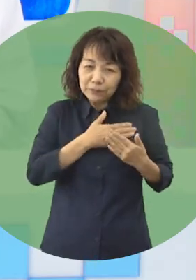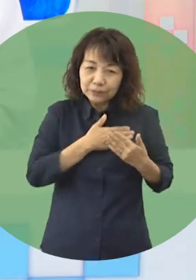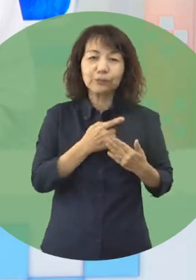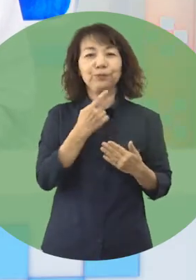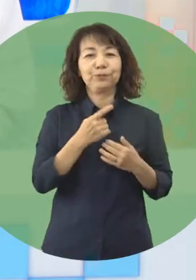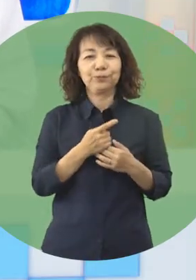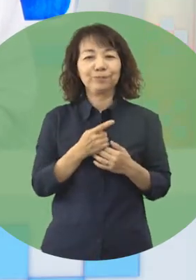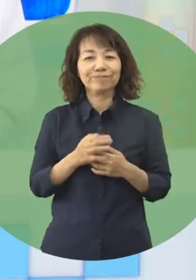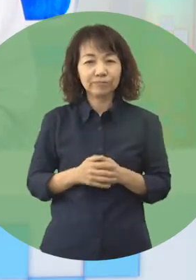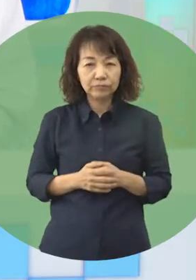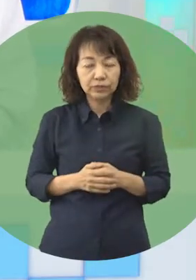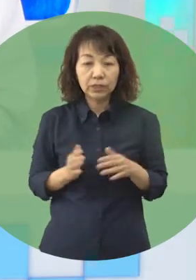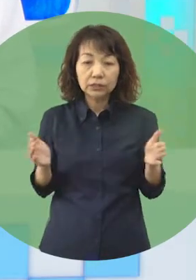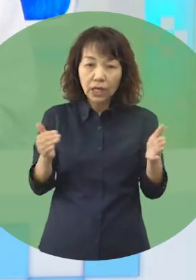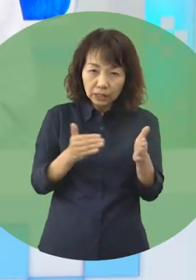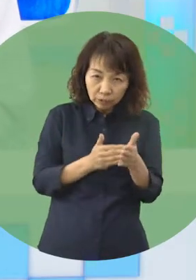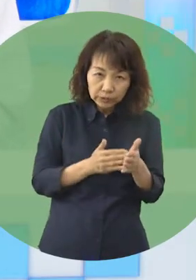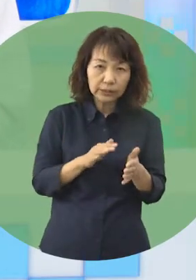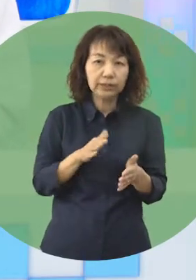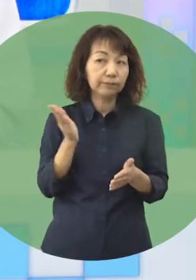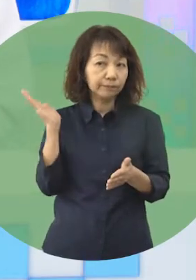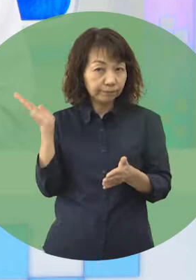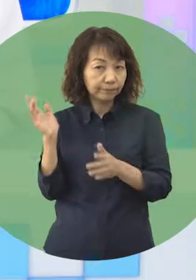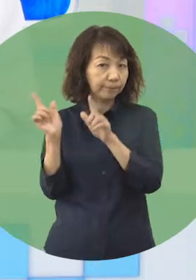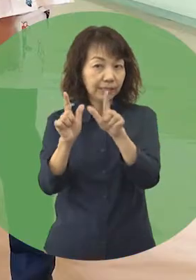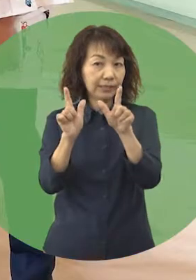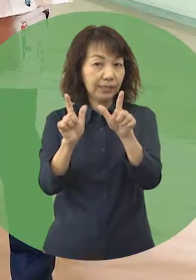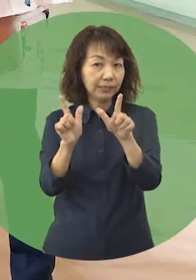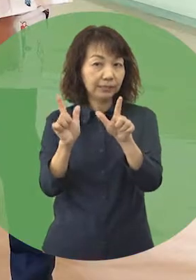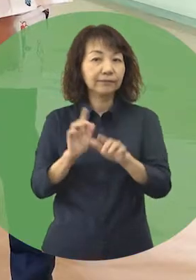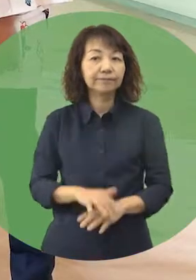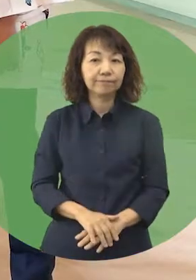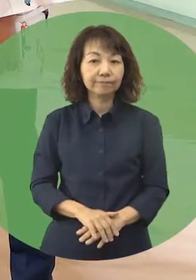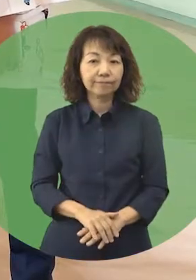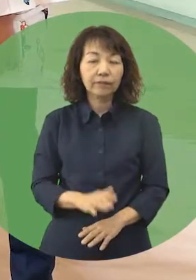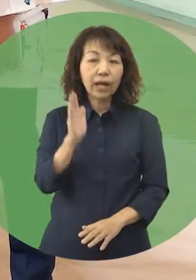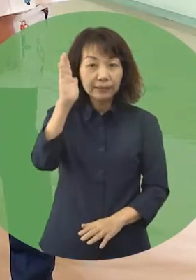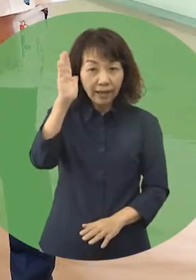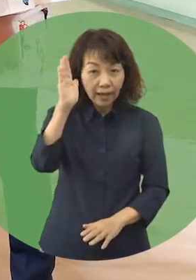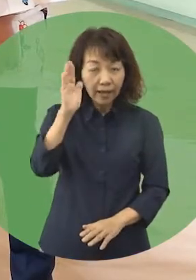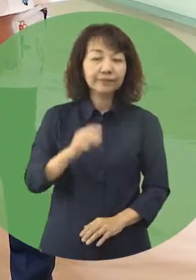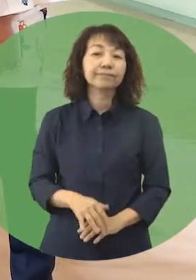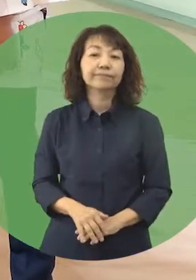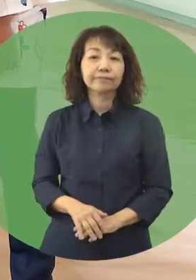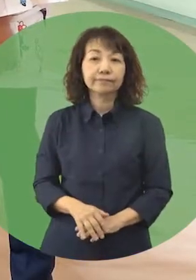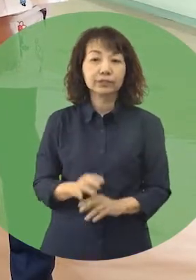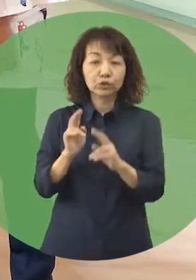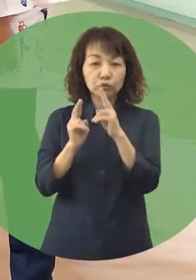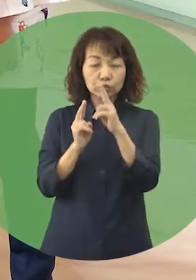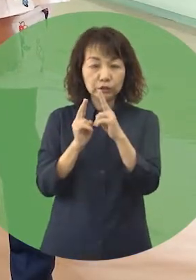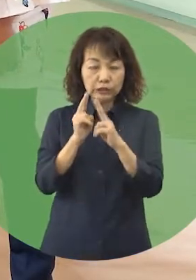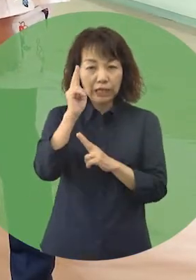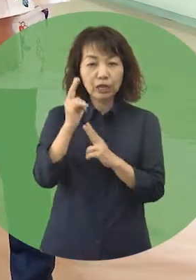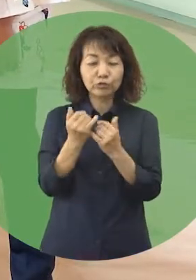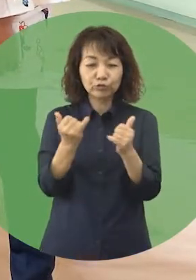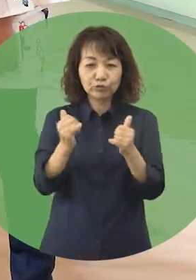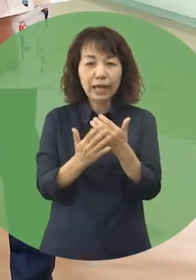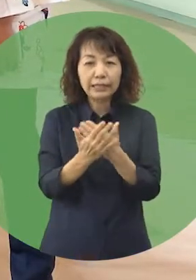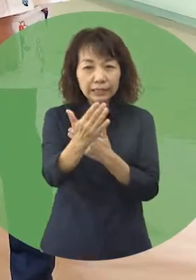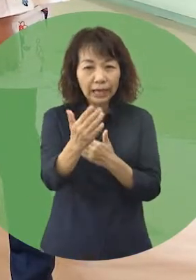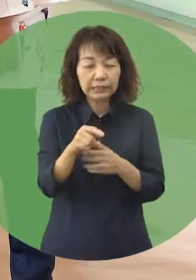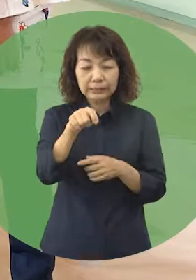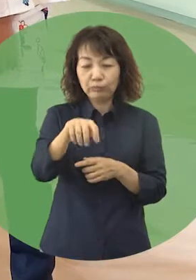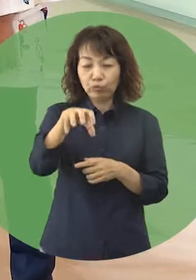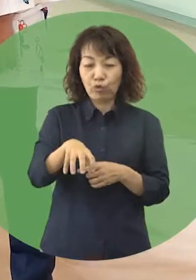にこちらの皆さんからメッセージじゃ。 お願いします。ウチナアンチョ大会が準備加速